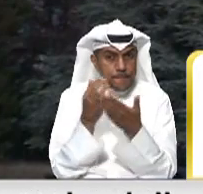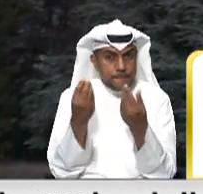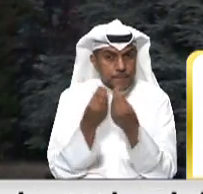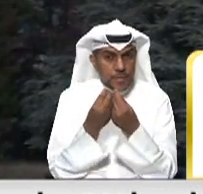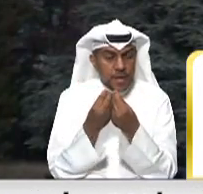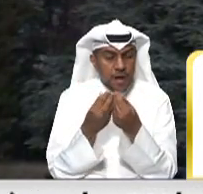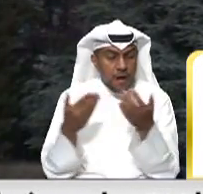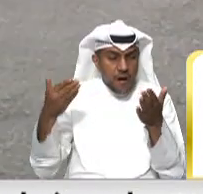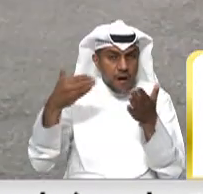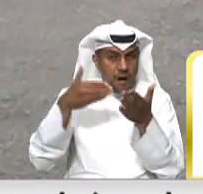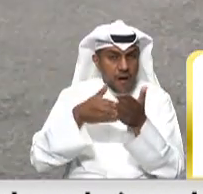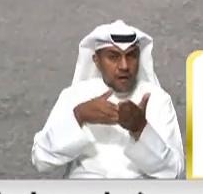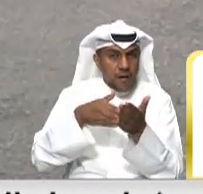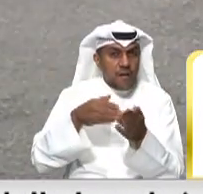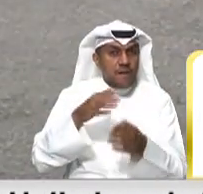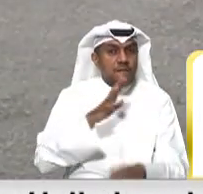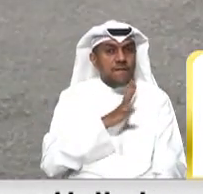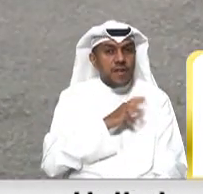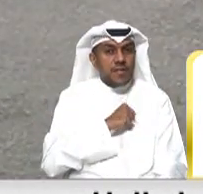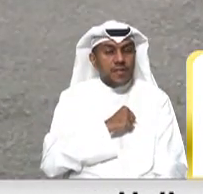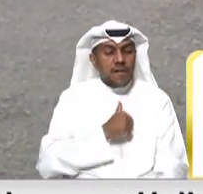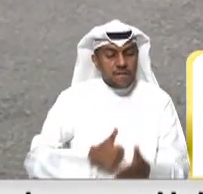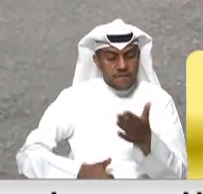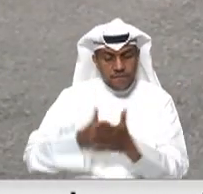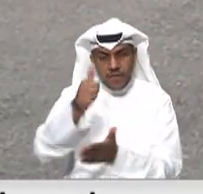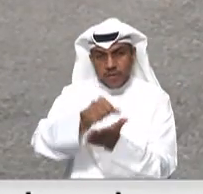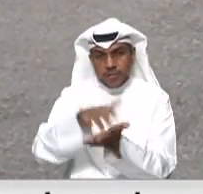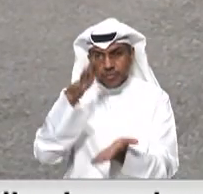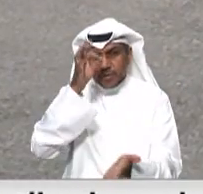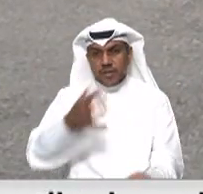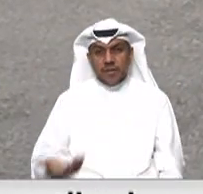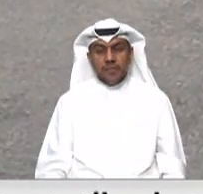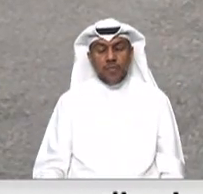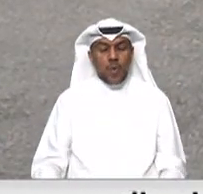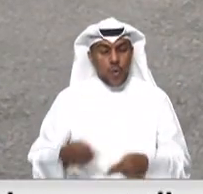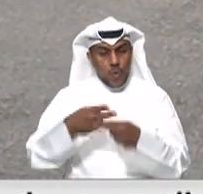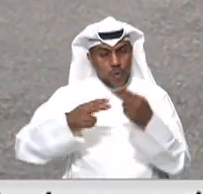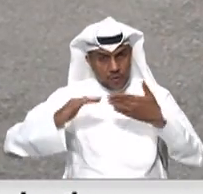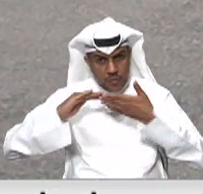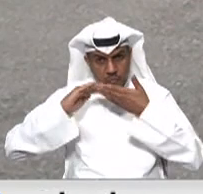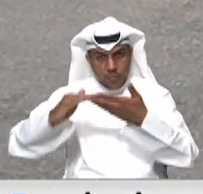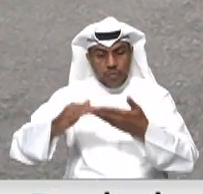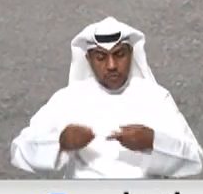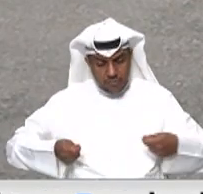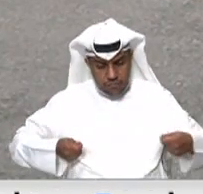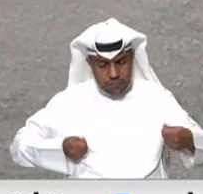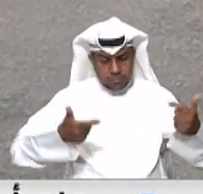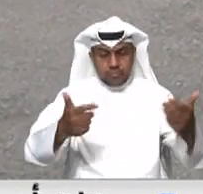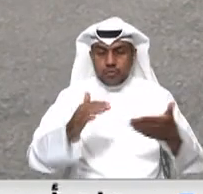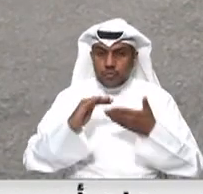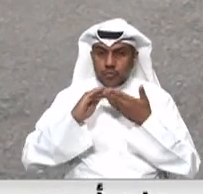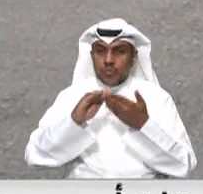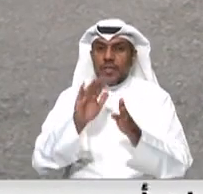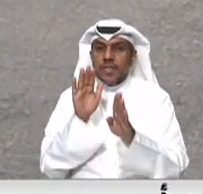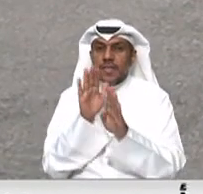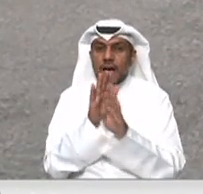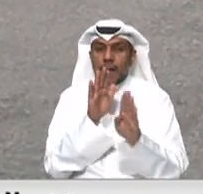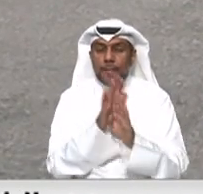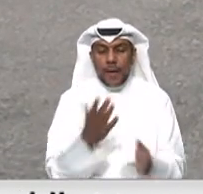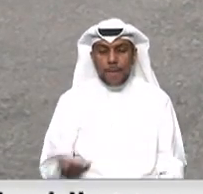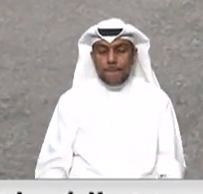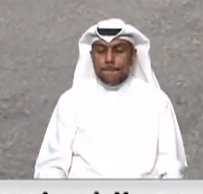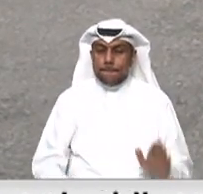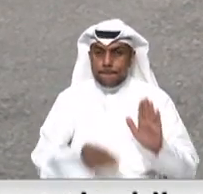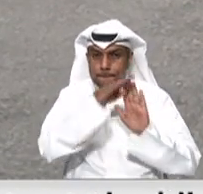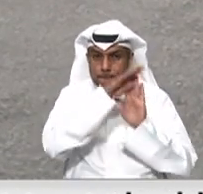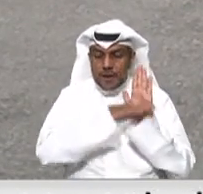الدولة الفلسطينية. يساهم التمويل الذي خصصته دولة الكويت لوكالة الأونروا في دعم البرامج الإنسانية